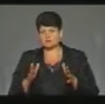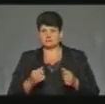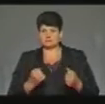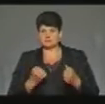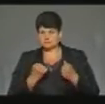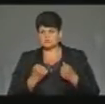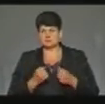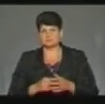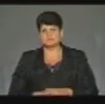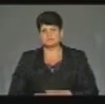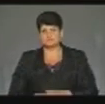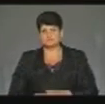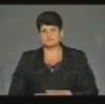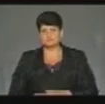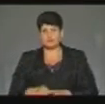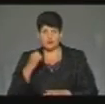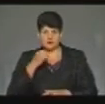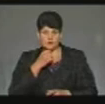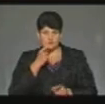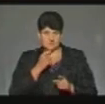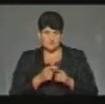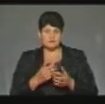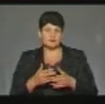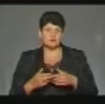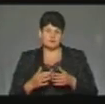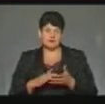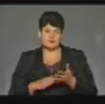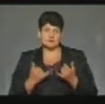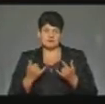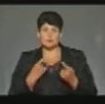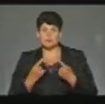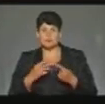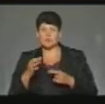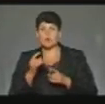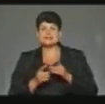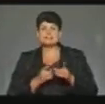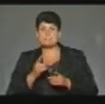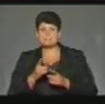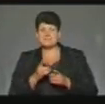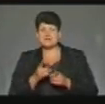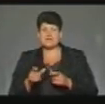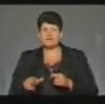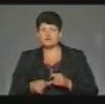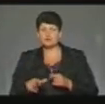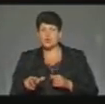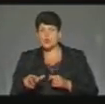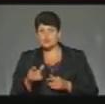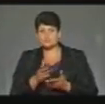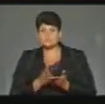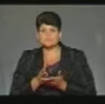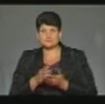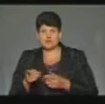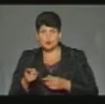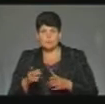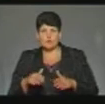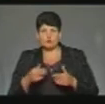і вони будуть професійно. Я дякую за відповідь. Ми рухаємося далі. Нагадую, що сьогодні ми говоримо про зміни у дорожній інфраструктурі міста Тернополя. І